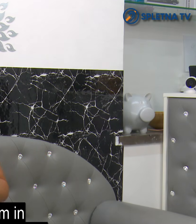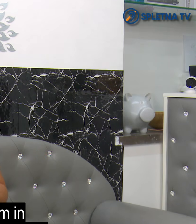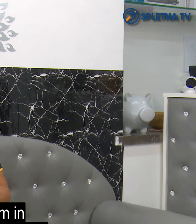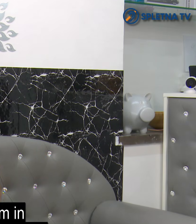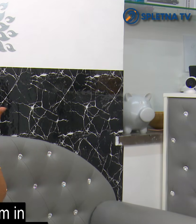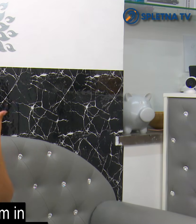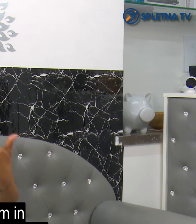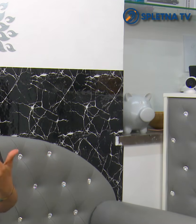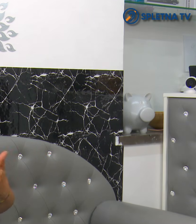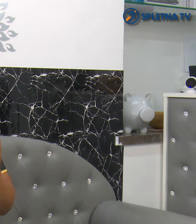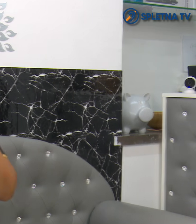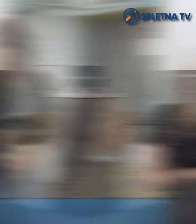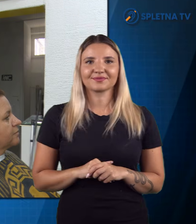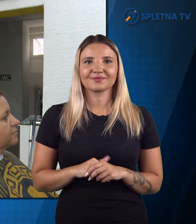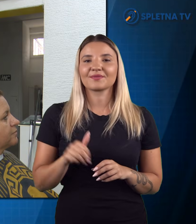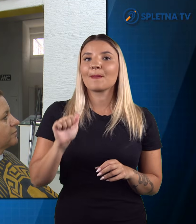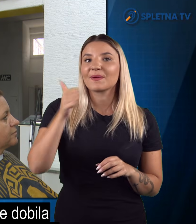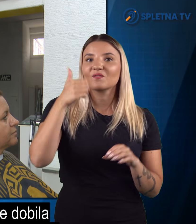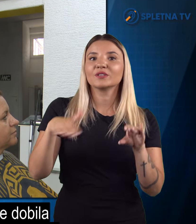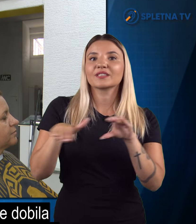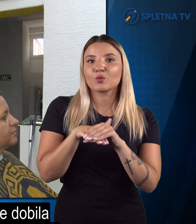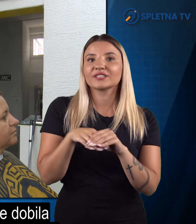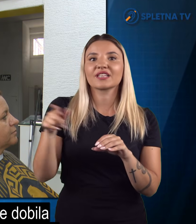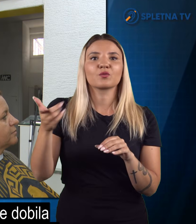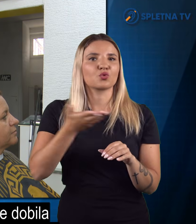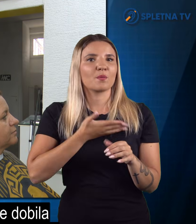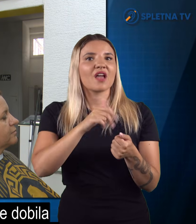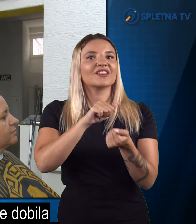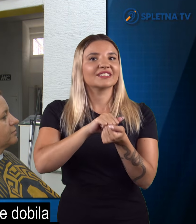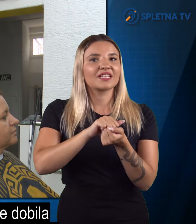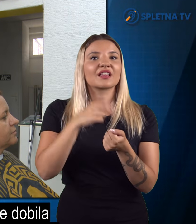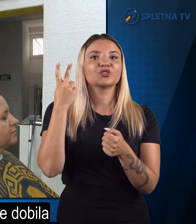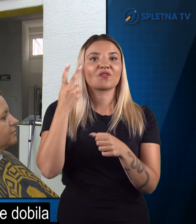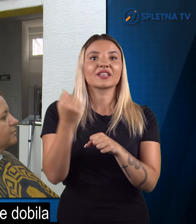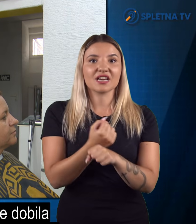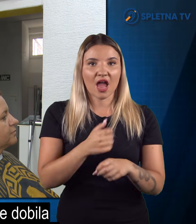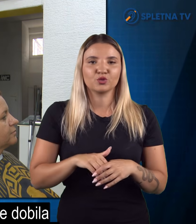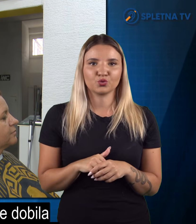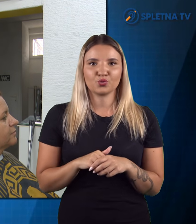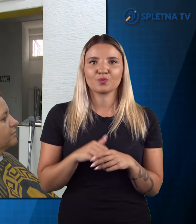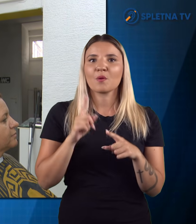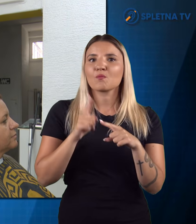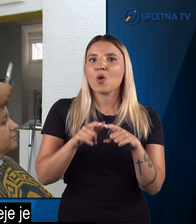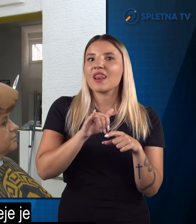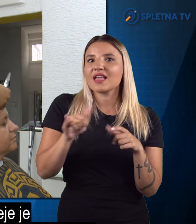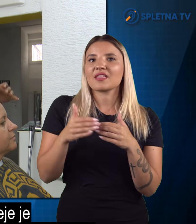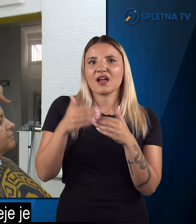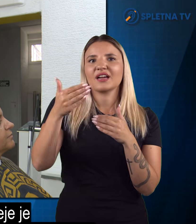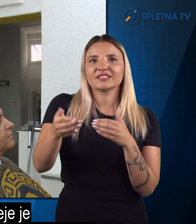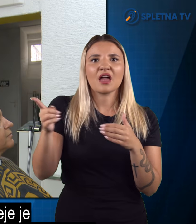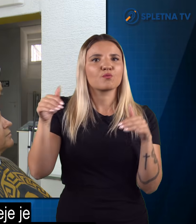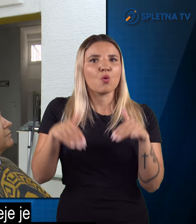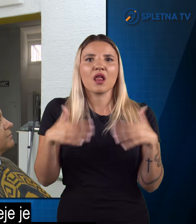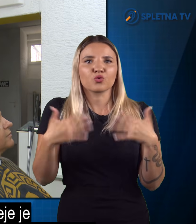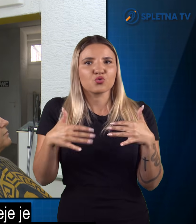se preselim v Slovenijo. Prvo zaposlitev je dobila v tiskarni v Slovenj Gradcu. Pol leta